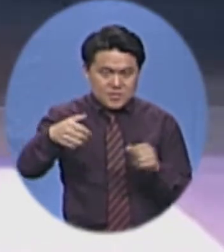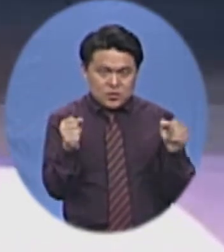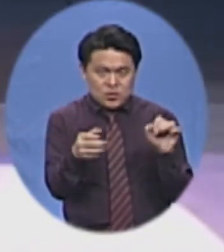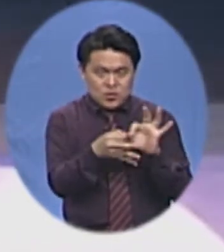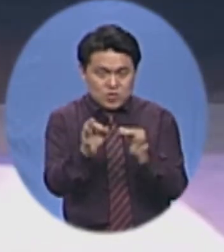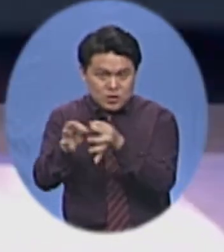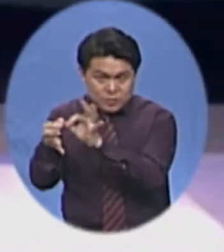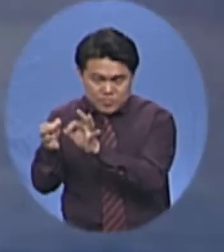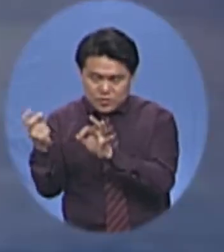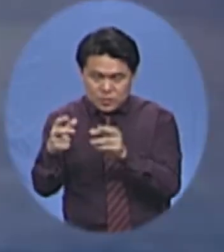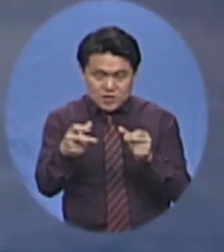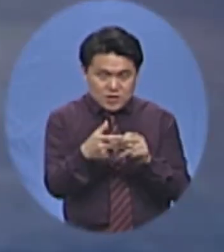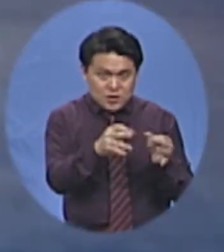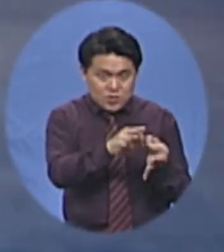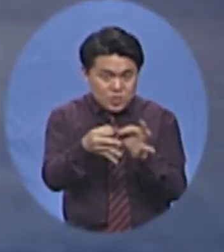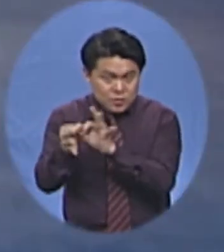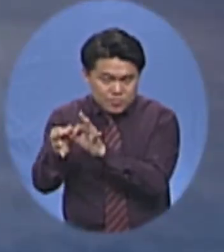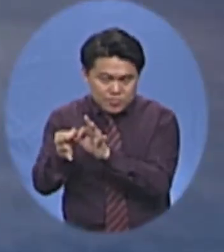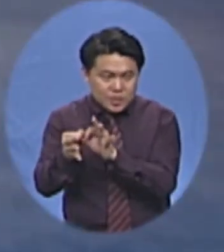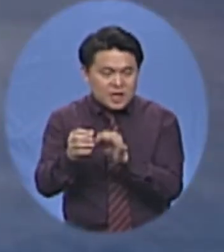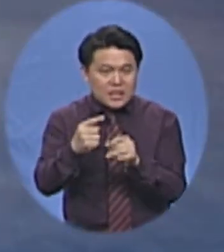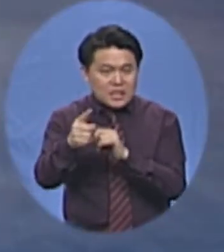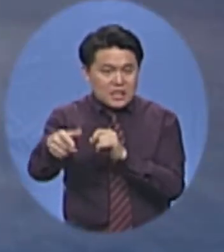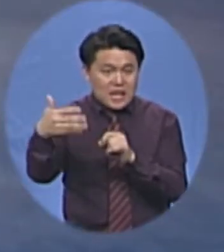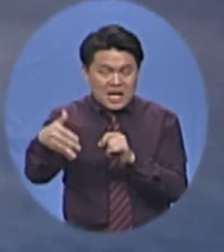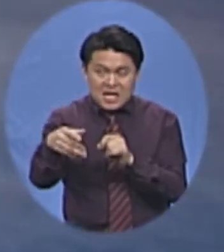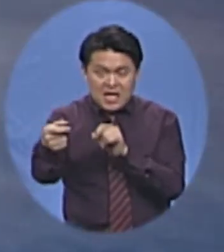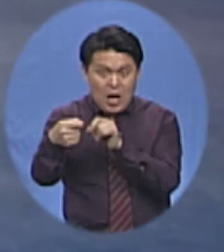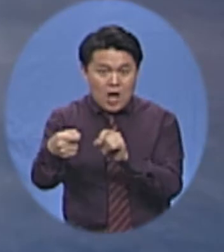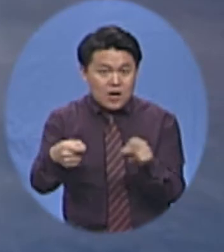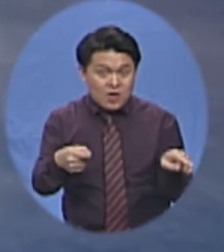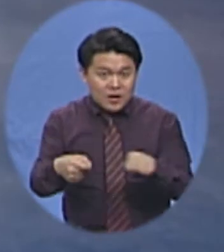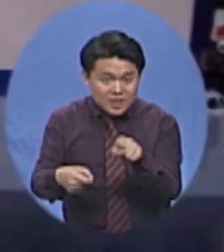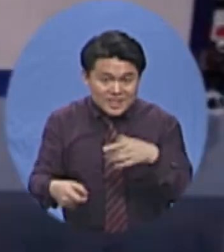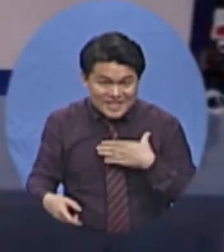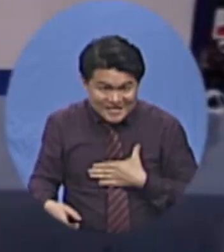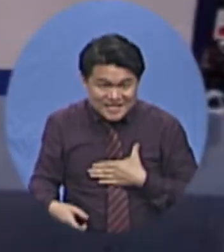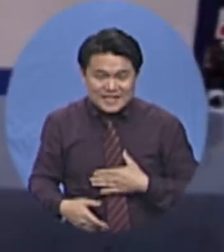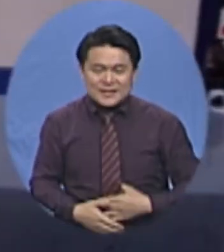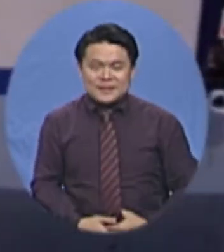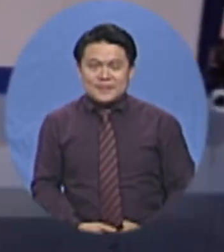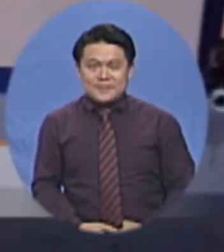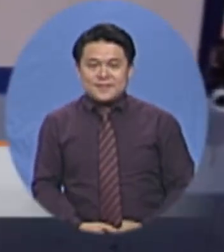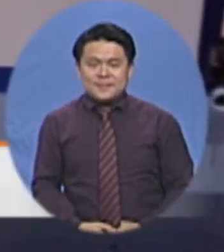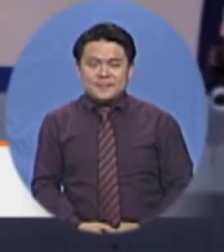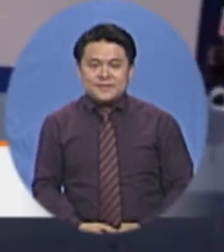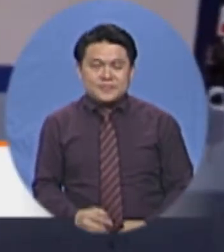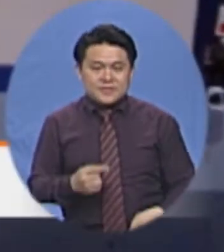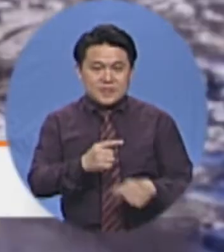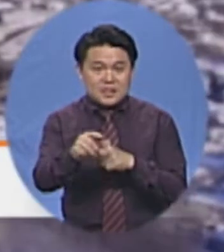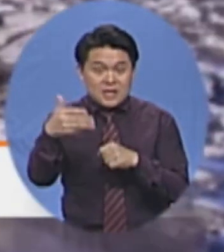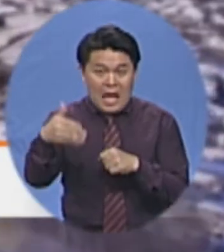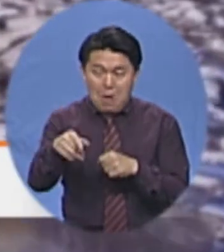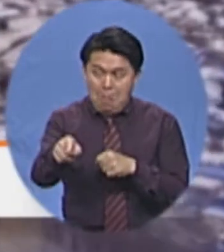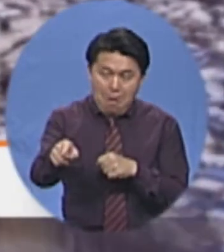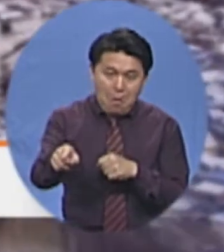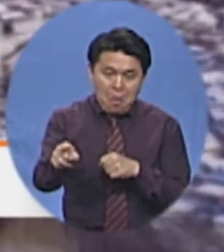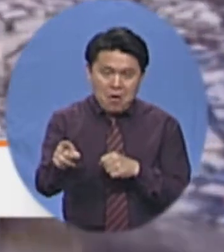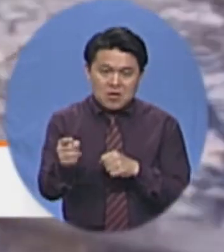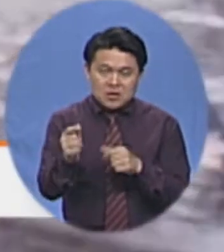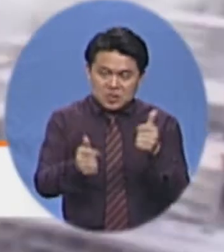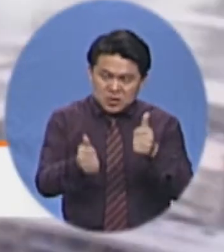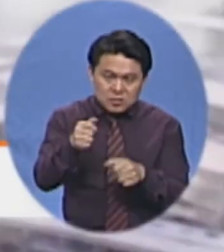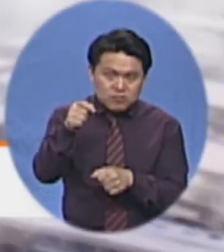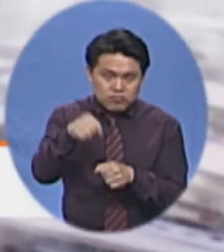동계올림픽과 패럴림픽이 1년도 채 안 남았다는 사실 알고 계신가요? 1년도 안 남은